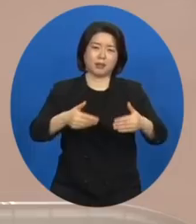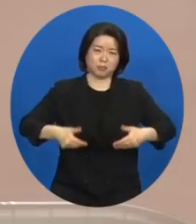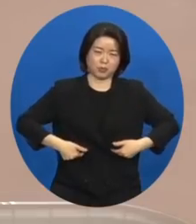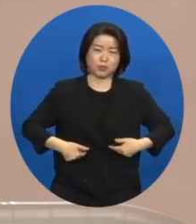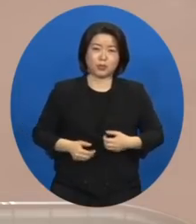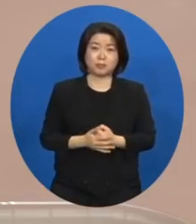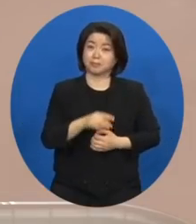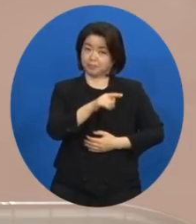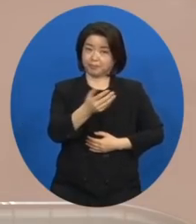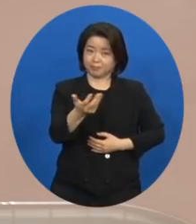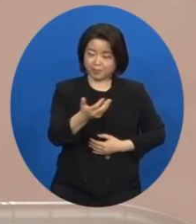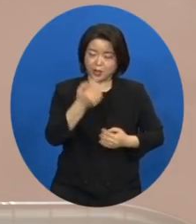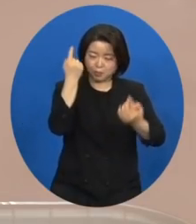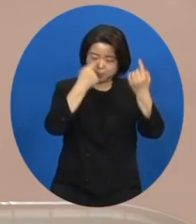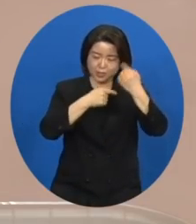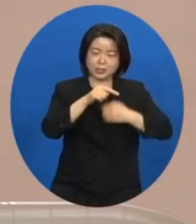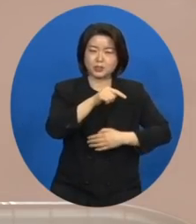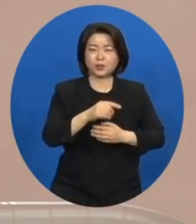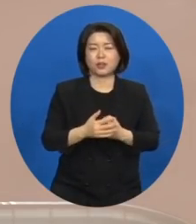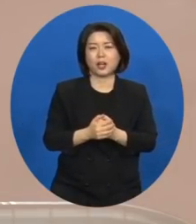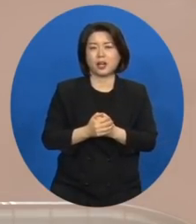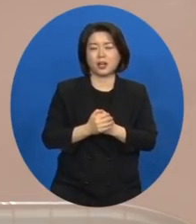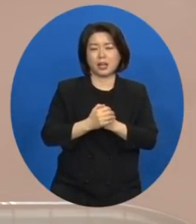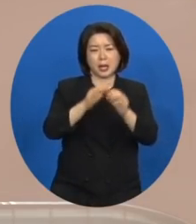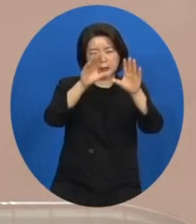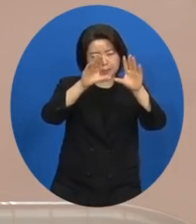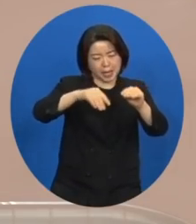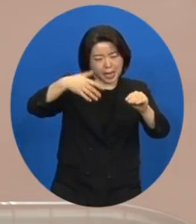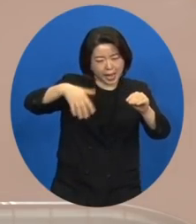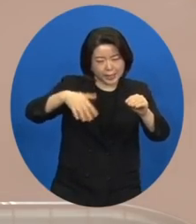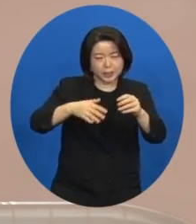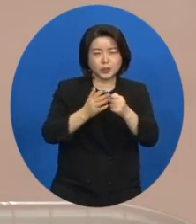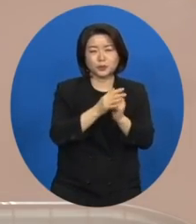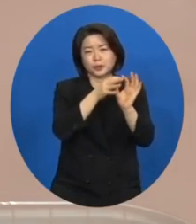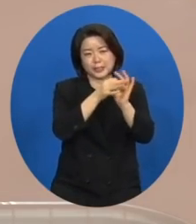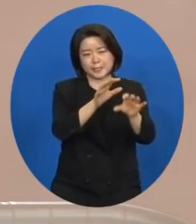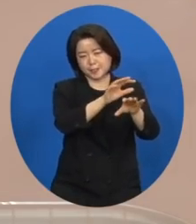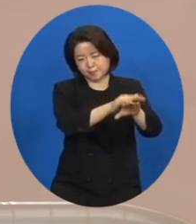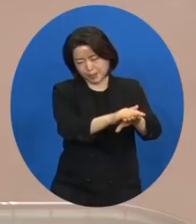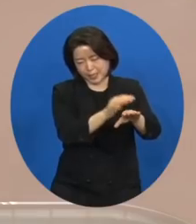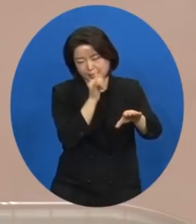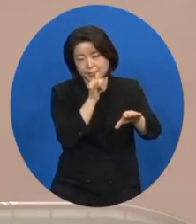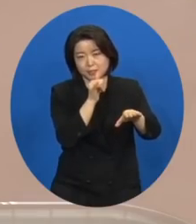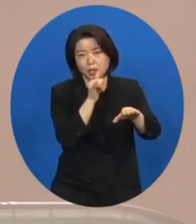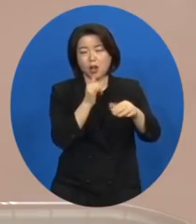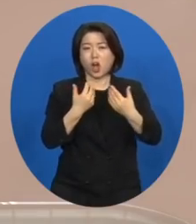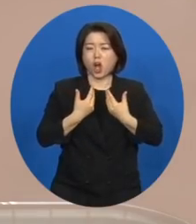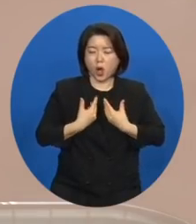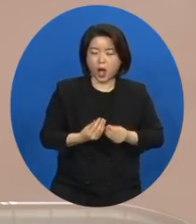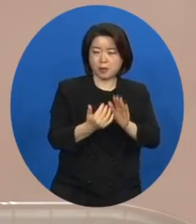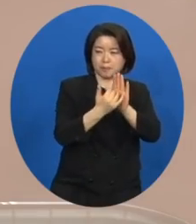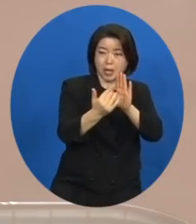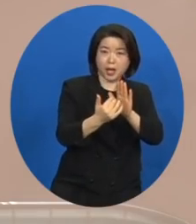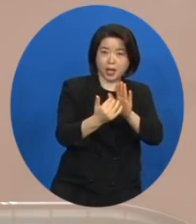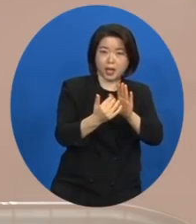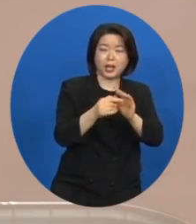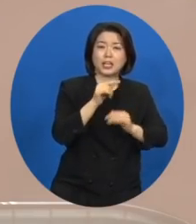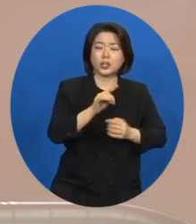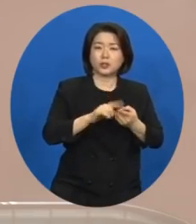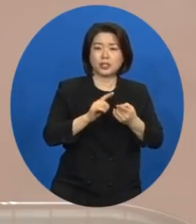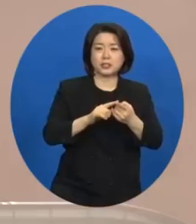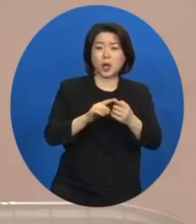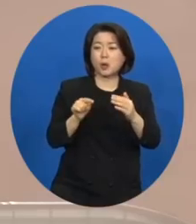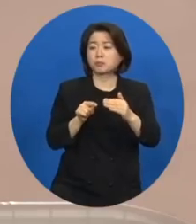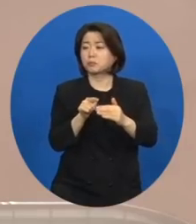아픔이 상처가 낫지 못하고 계속 있다고 하면 그 거절과 좌절을 다른데서 어떤 해결을